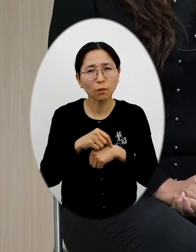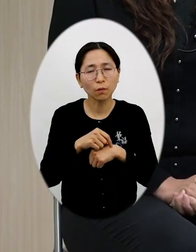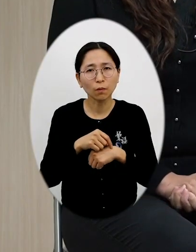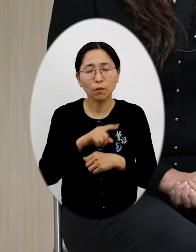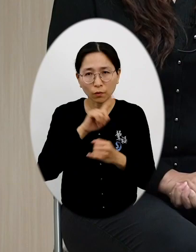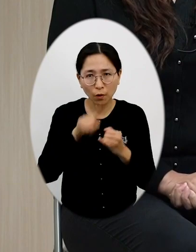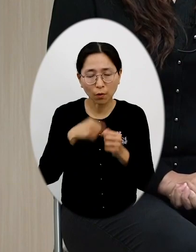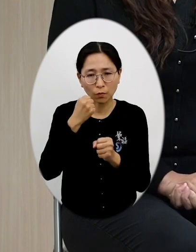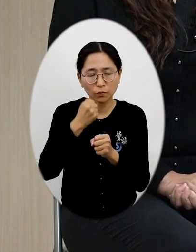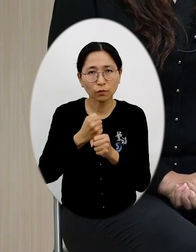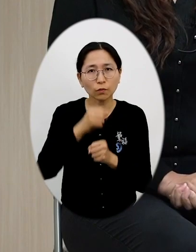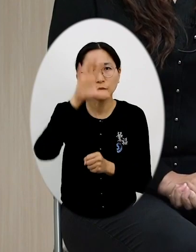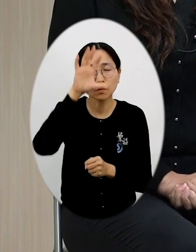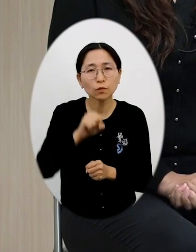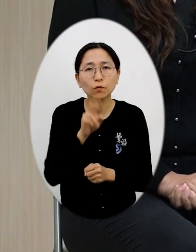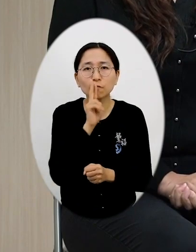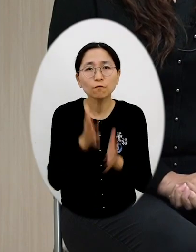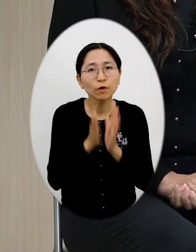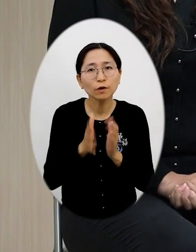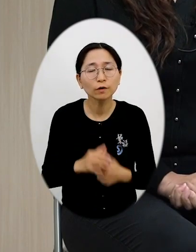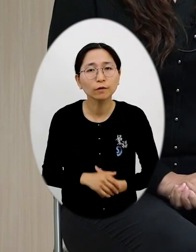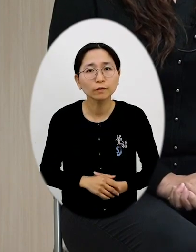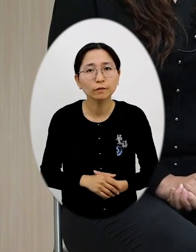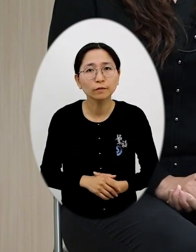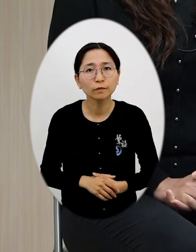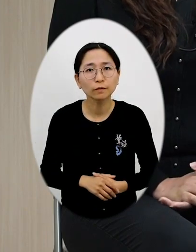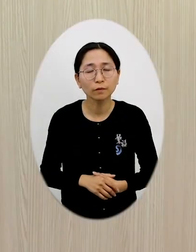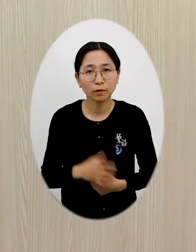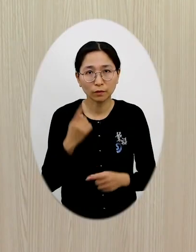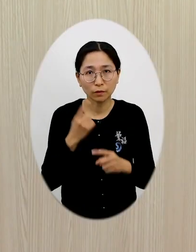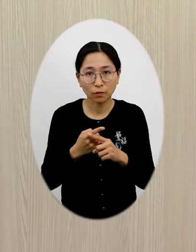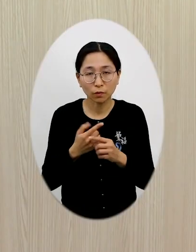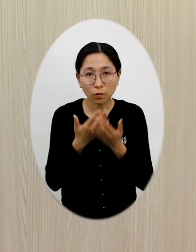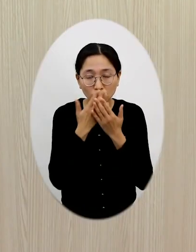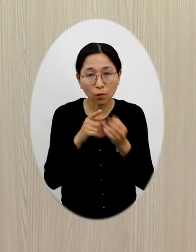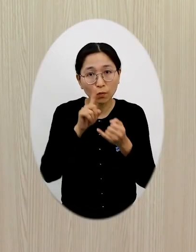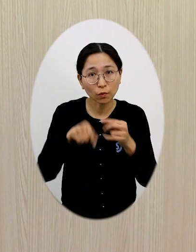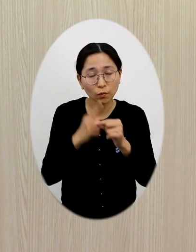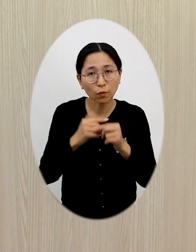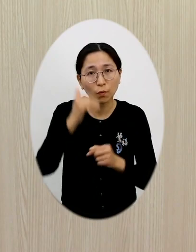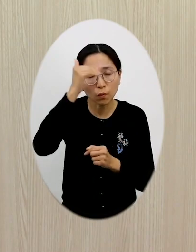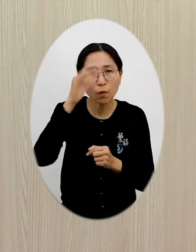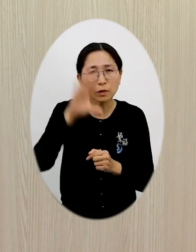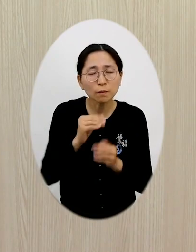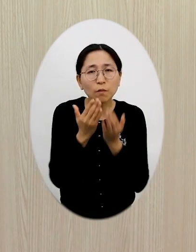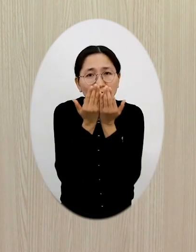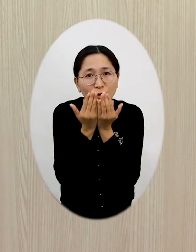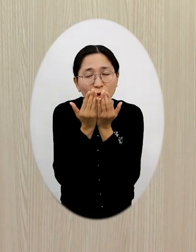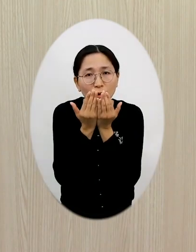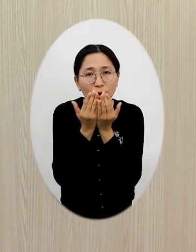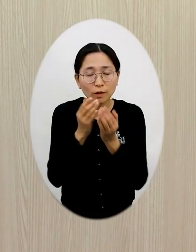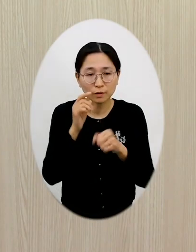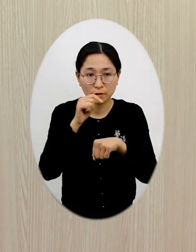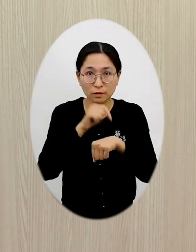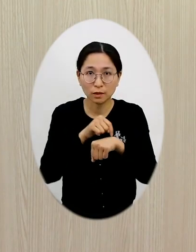嘅時間先至可以成為呢個叫做全職嘅手語傳譯員啦？ 其實要真正讀曬初中高班啊，或者深造